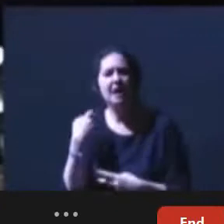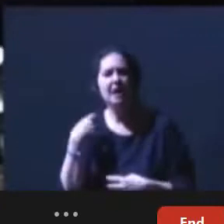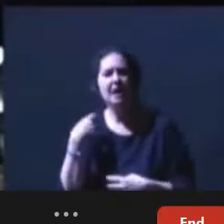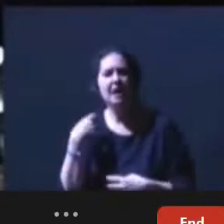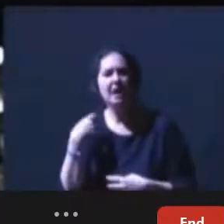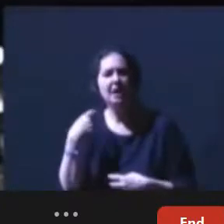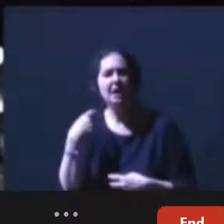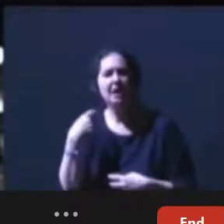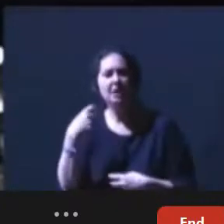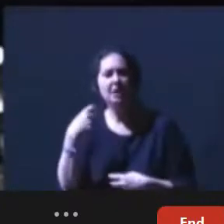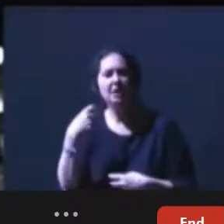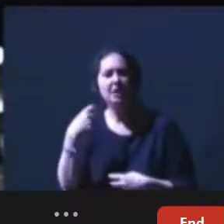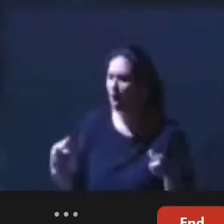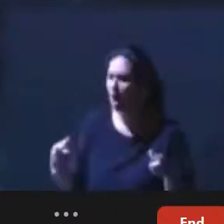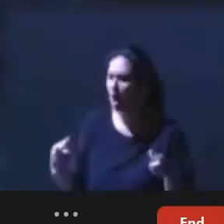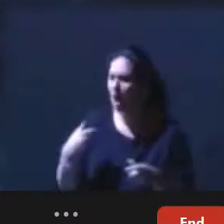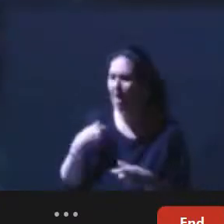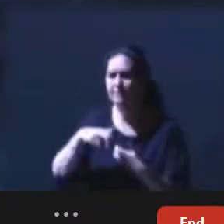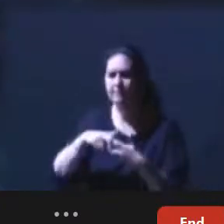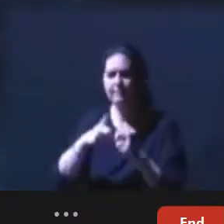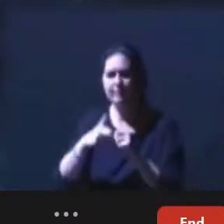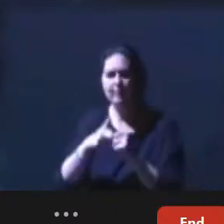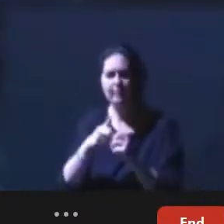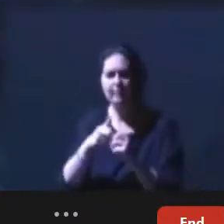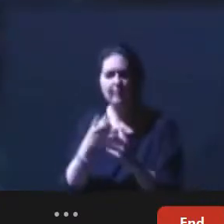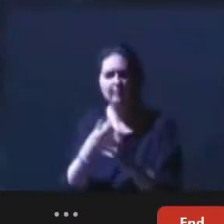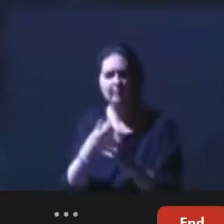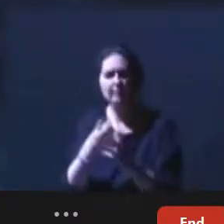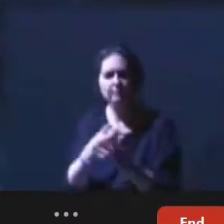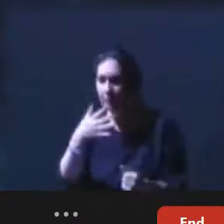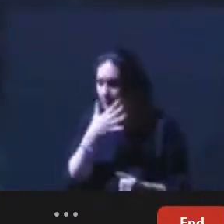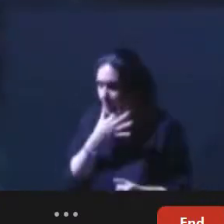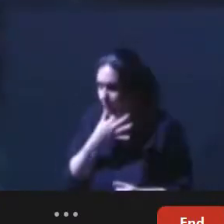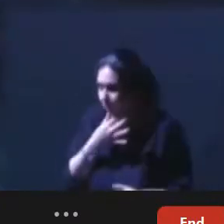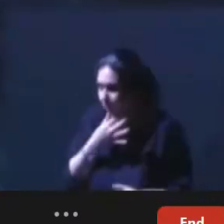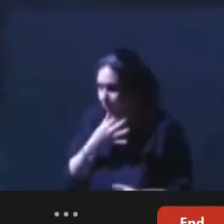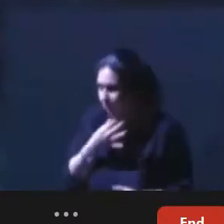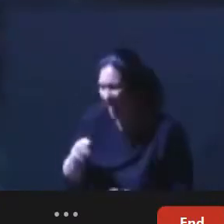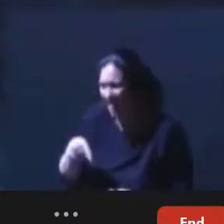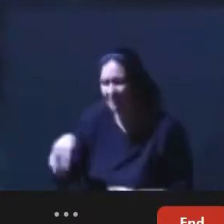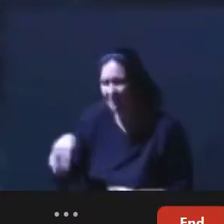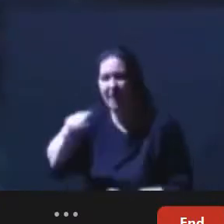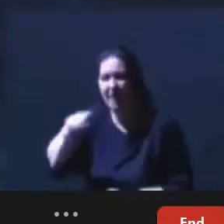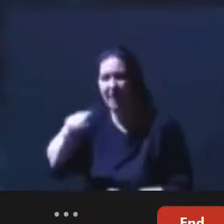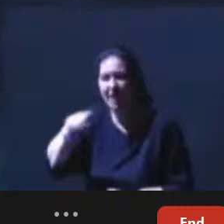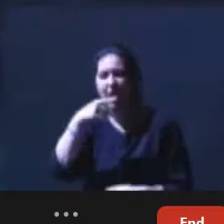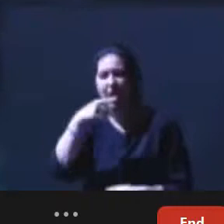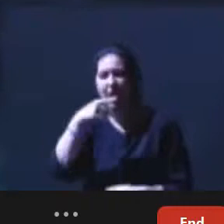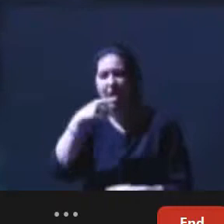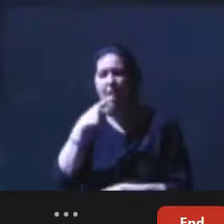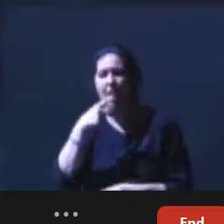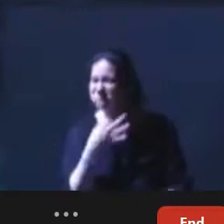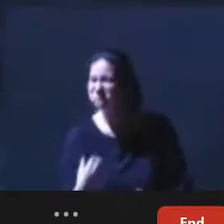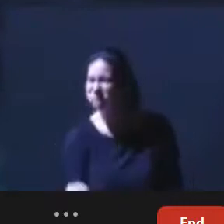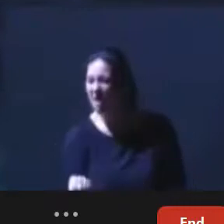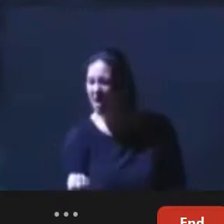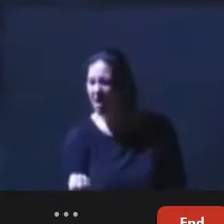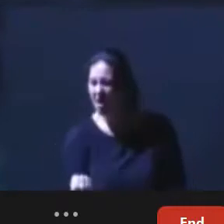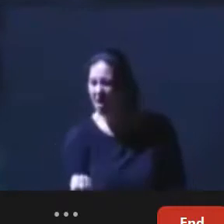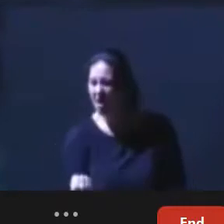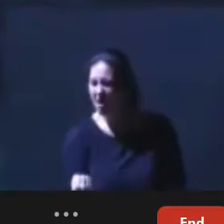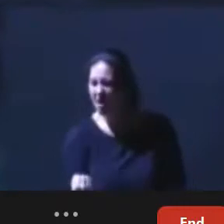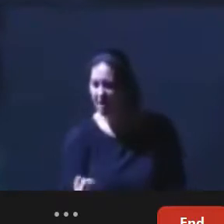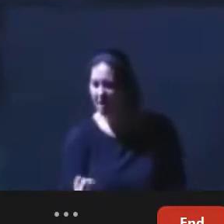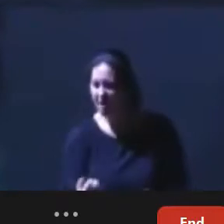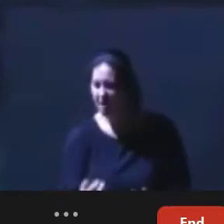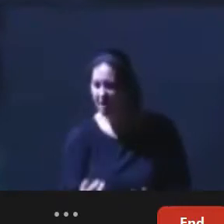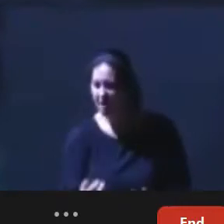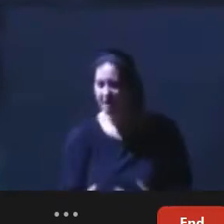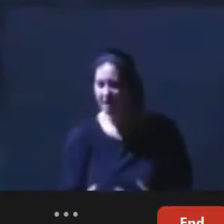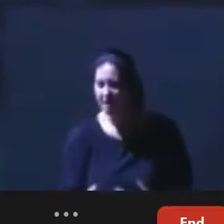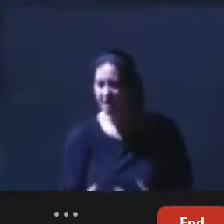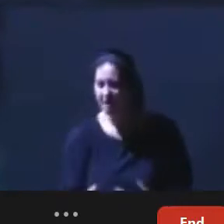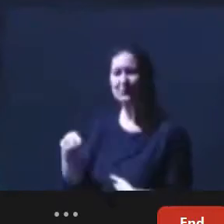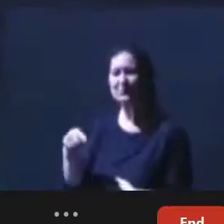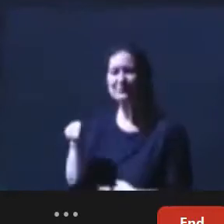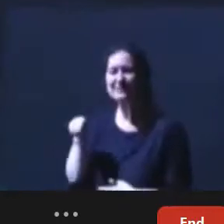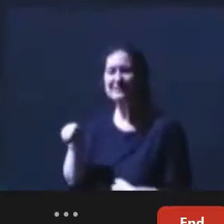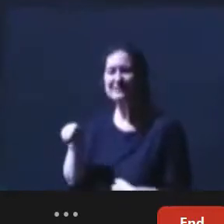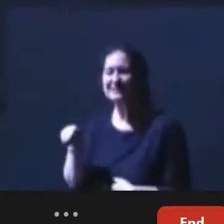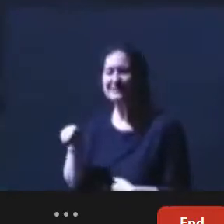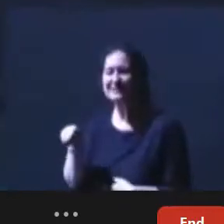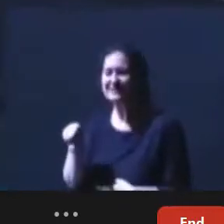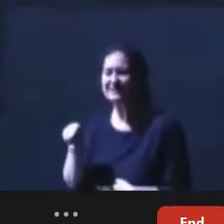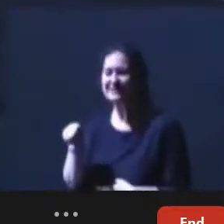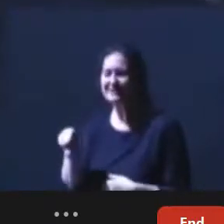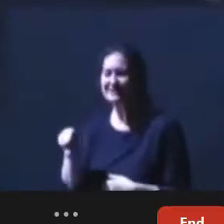nào, ở bên Nga thì mọi người vẫn còn hạn chế, vẫn còn kiềm chế. Nếu như chúng ta lấy nước Nga hiện nay hay là Liên Xô ngày xưa đấy, chúng ta có những cái